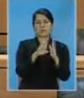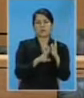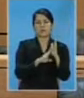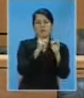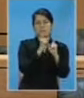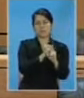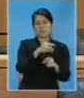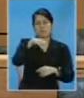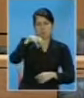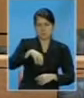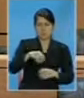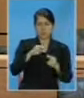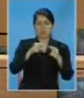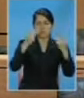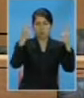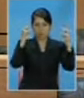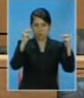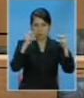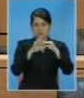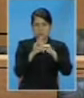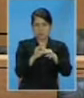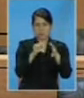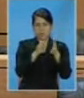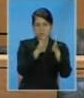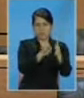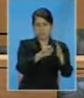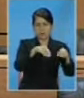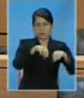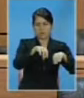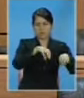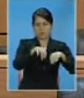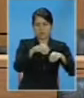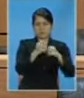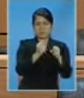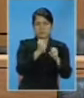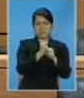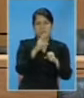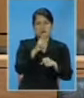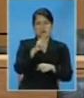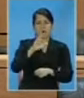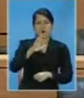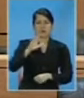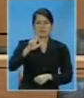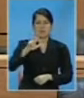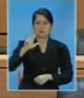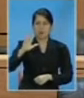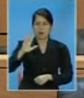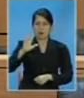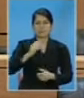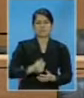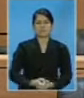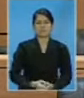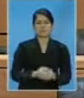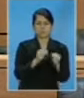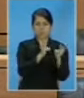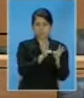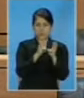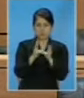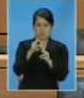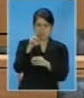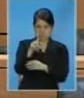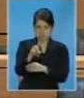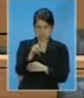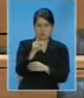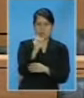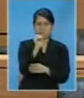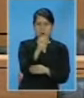ำนักนายกรัฐมนตรีว่าด้วยการพัสดุพ.ศ. 2535โดยวิธีพิเศษครับท่านประธ